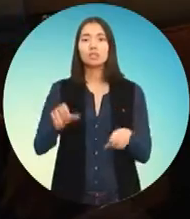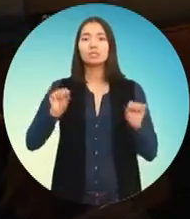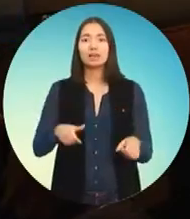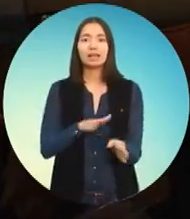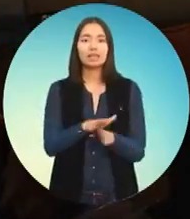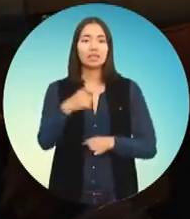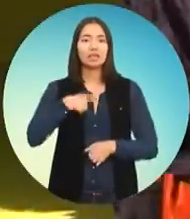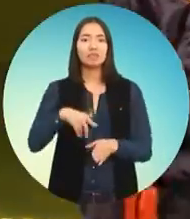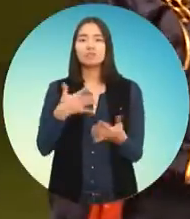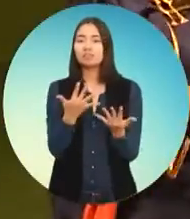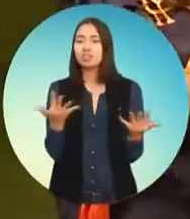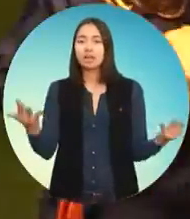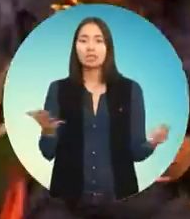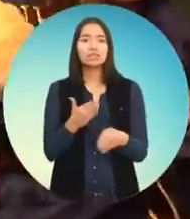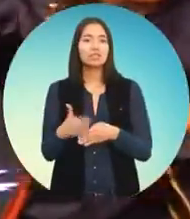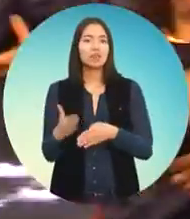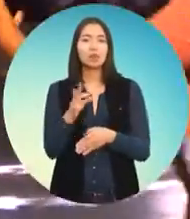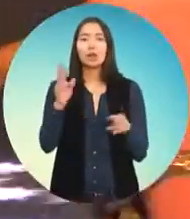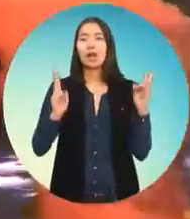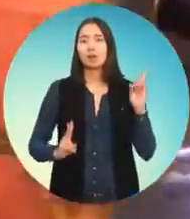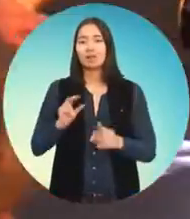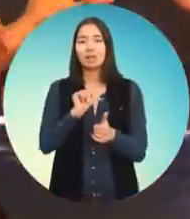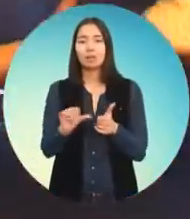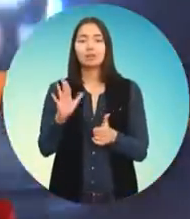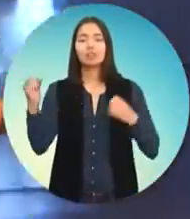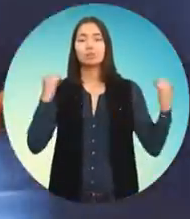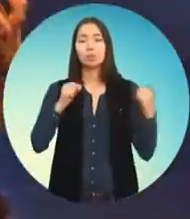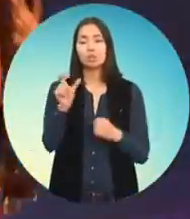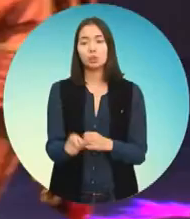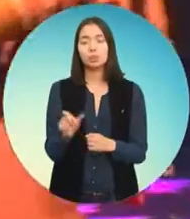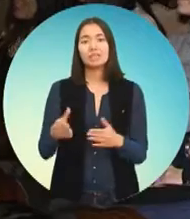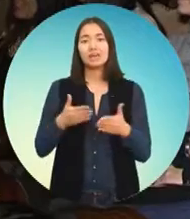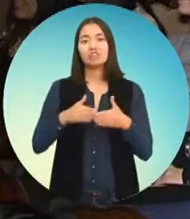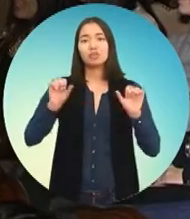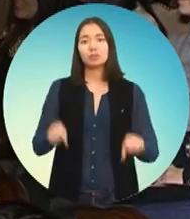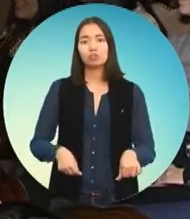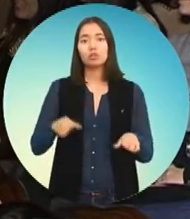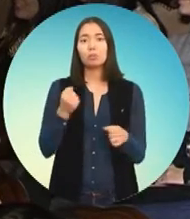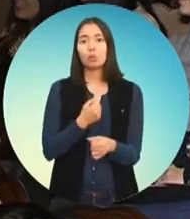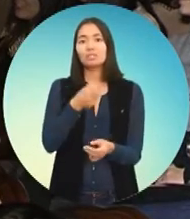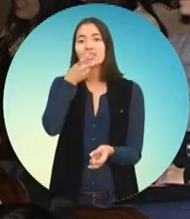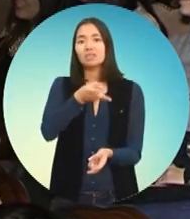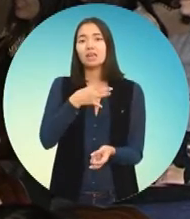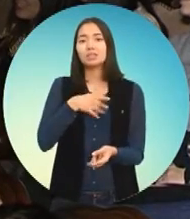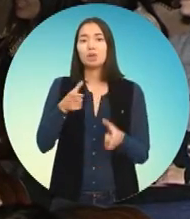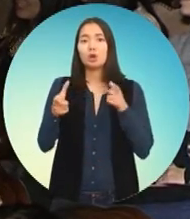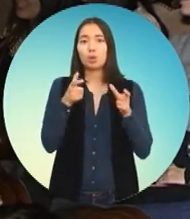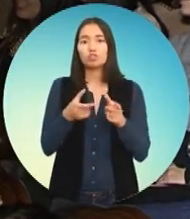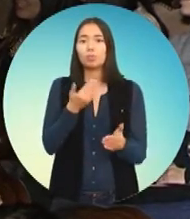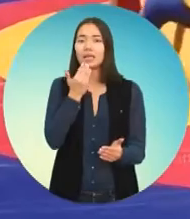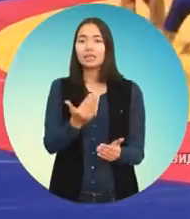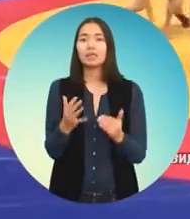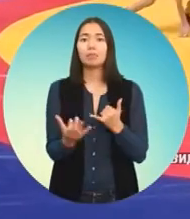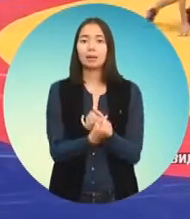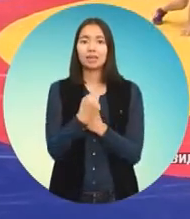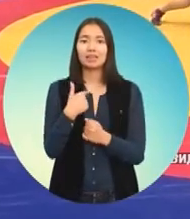смогли реализовать себя в совершенно разных сферах, но, как правило, именно в спорте люди с ограниченными возможностями могут заявить о себе громче. Последние